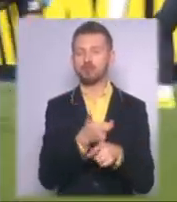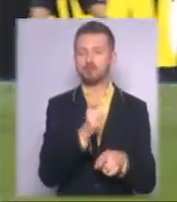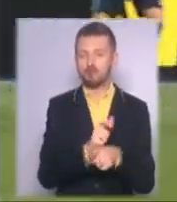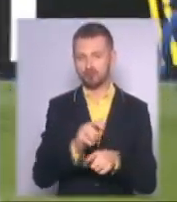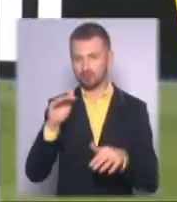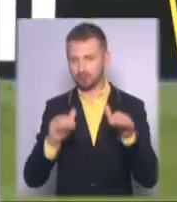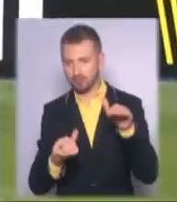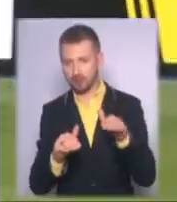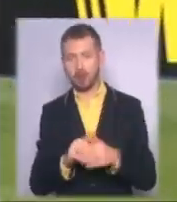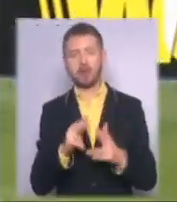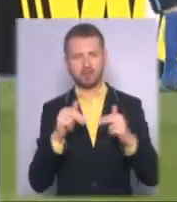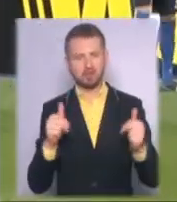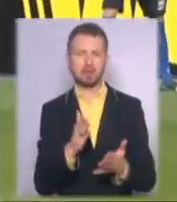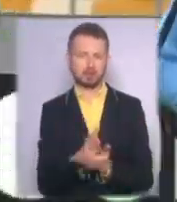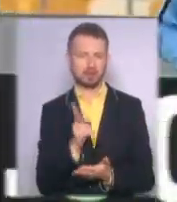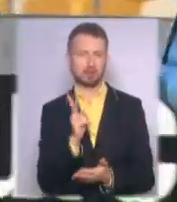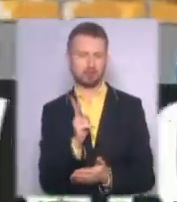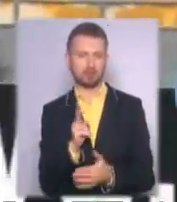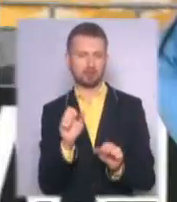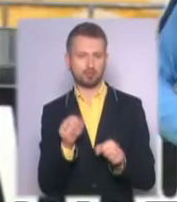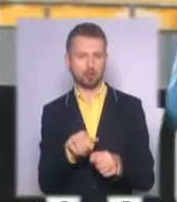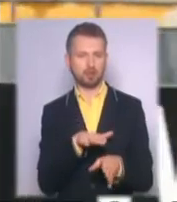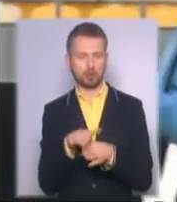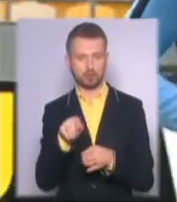У Дніпрі є кому реалізовувати цей план.